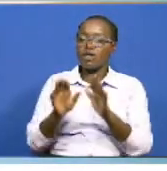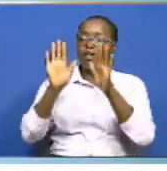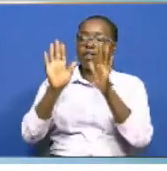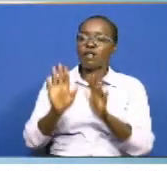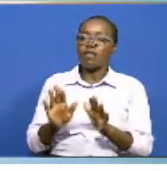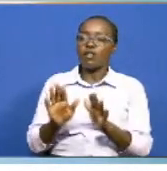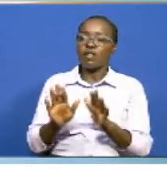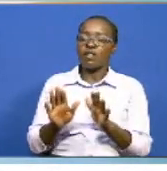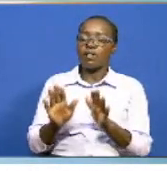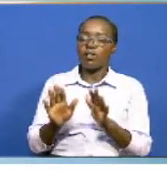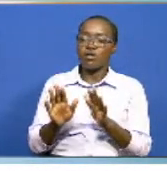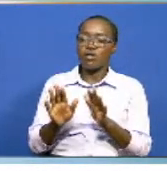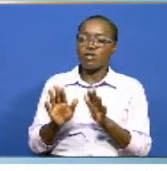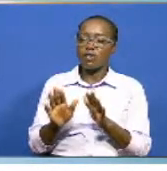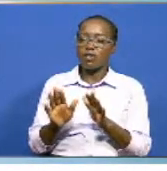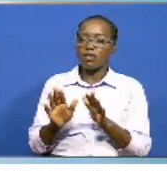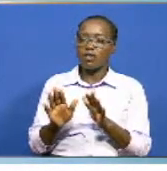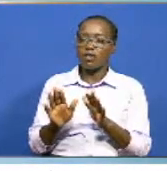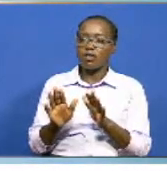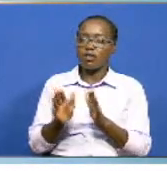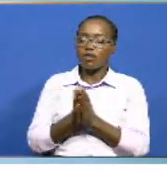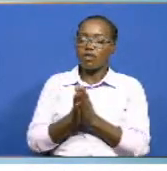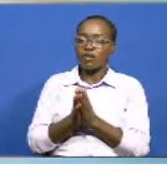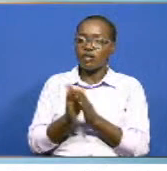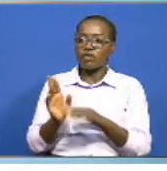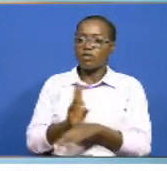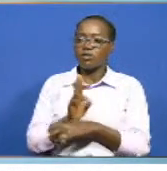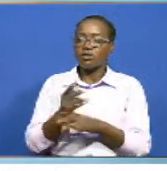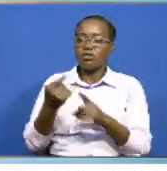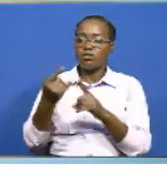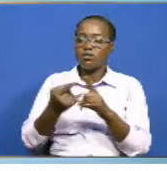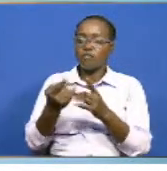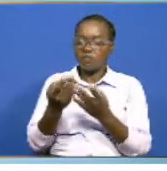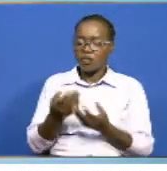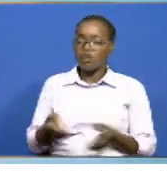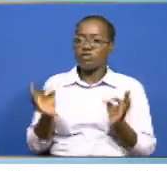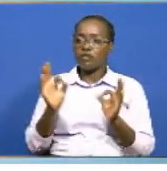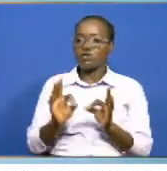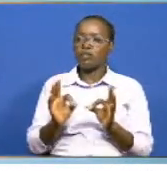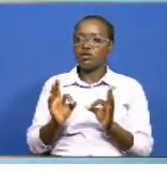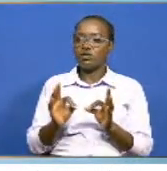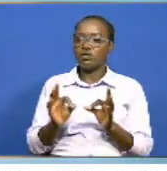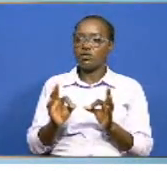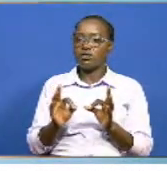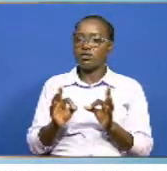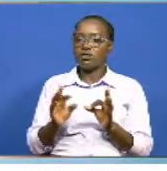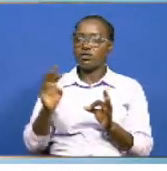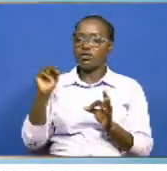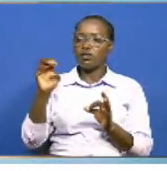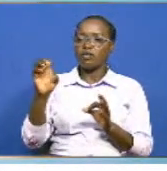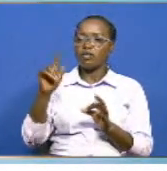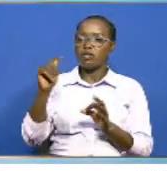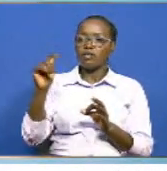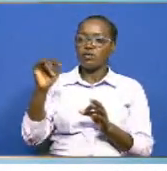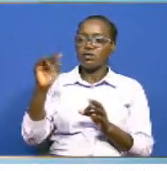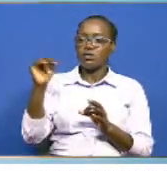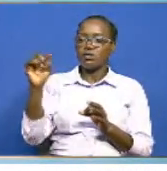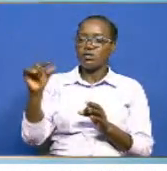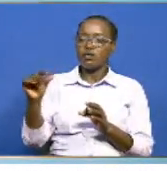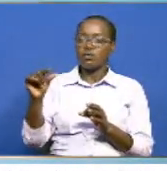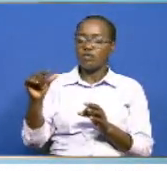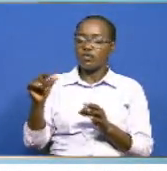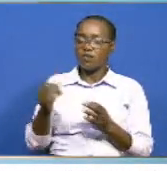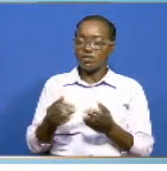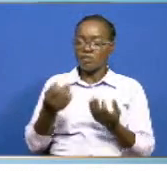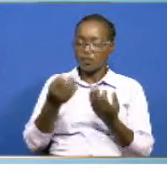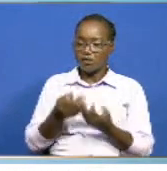wake, na unajua kutumia Zoom haulipi. Kutumia Google Meeting haulipi. Hiki ni kitu kizuri